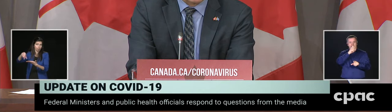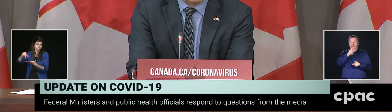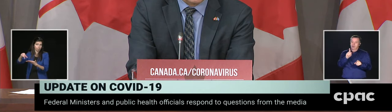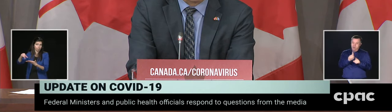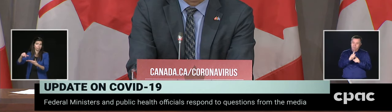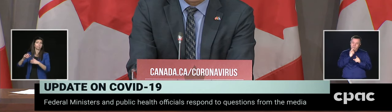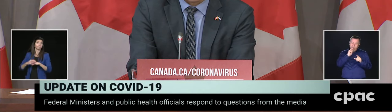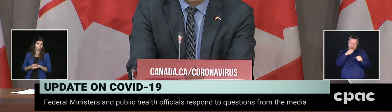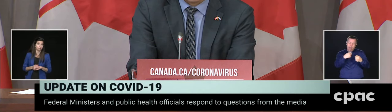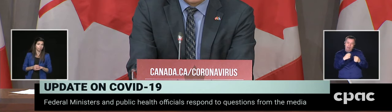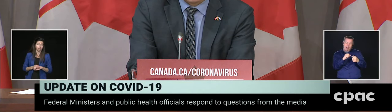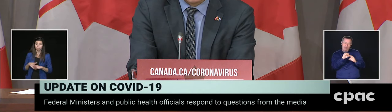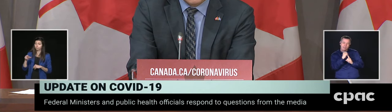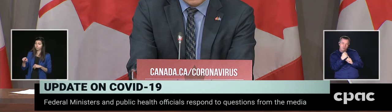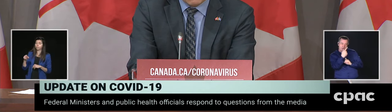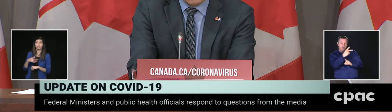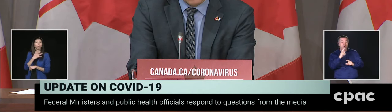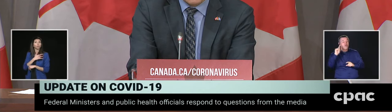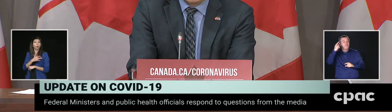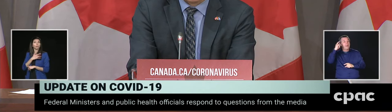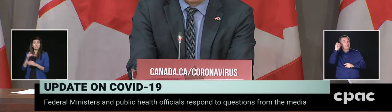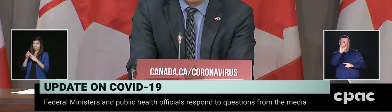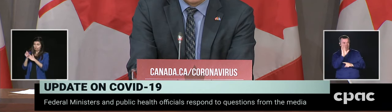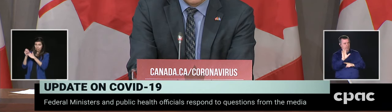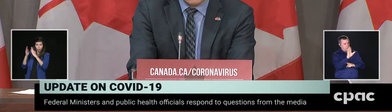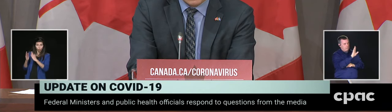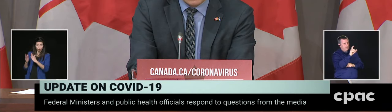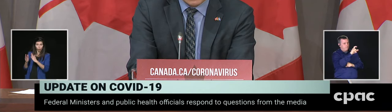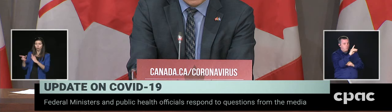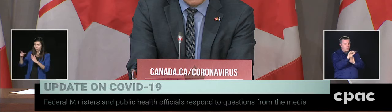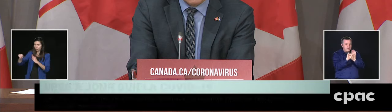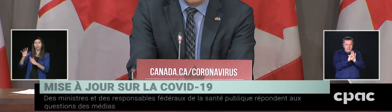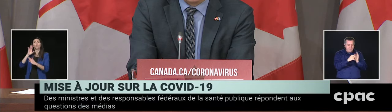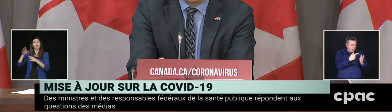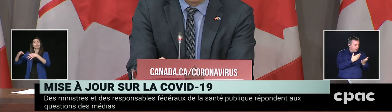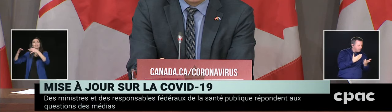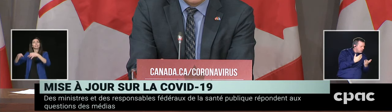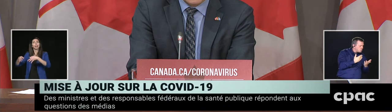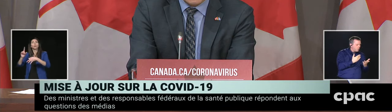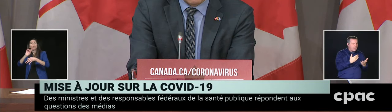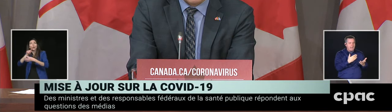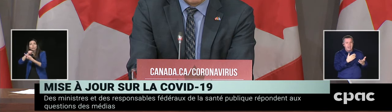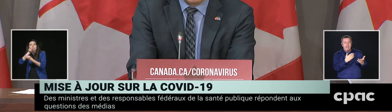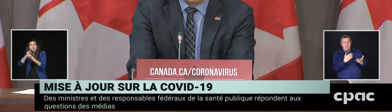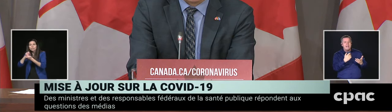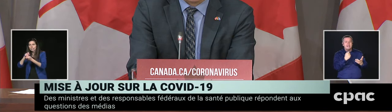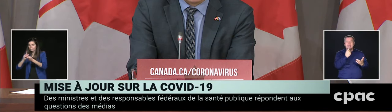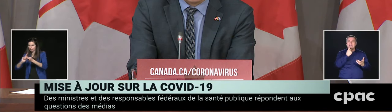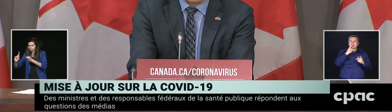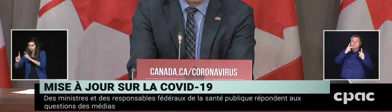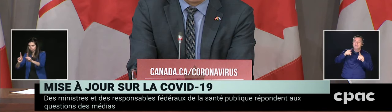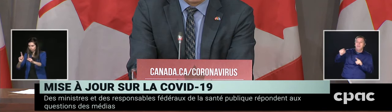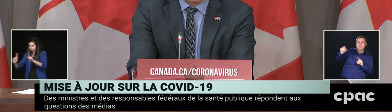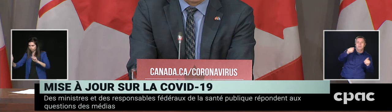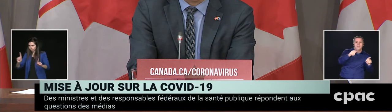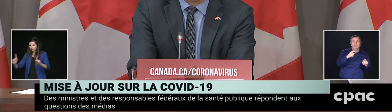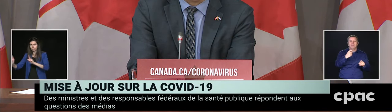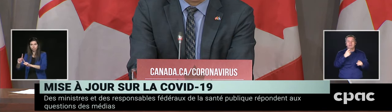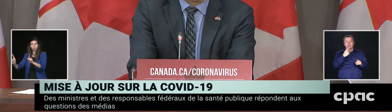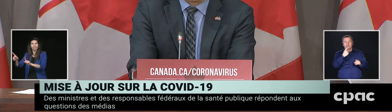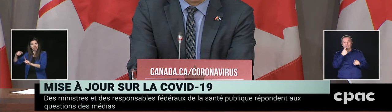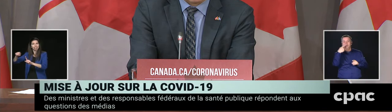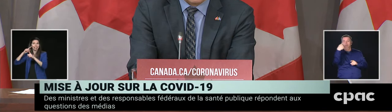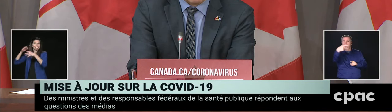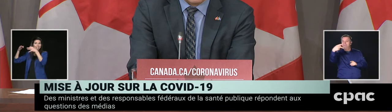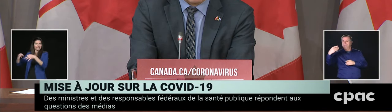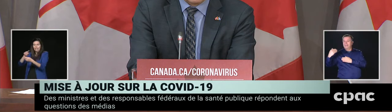du Québec qui doit identifier les besoins, identifier les individus, les responsabilités et le rythme auquel ces